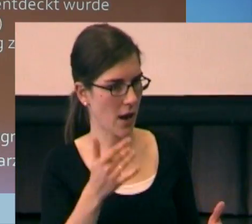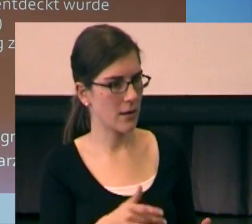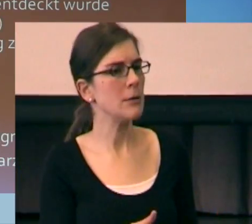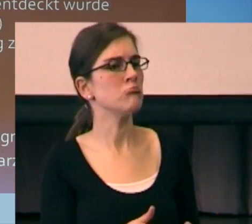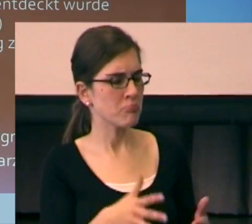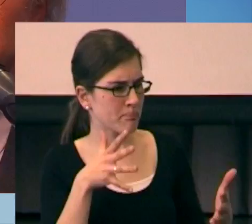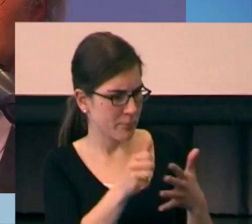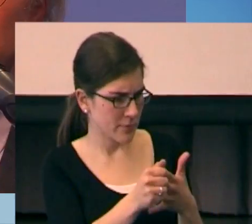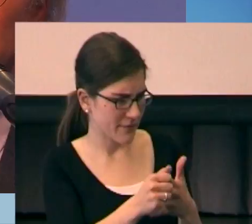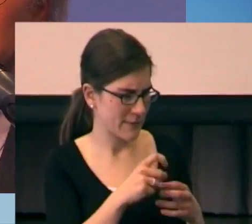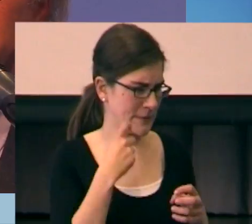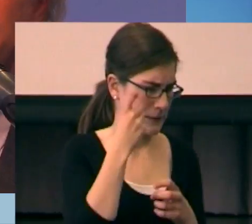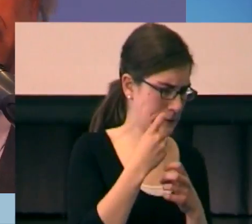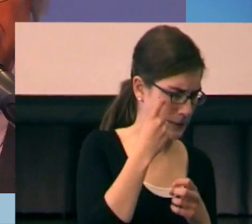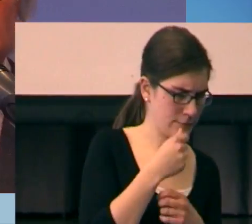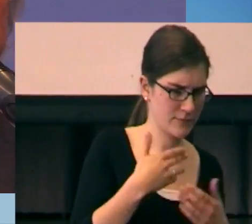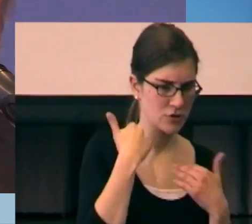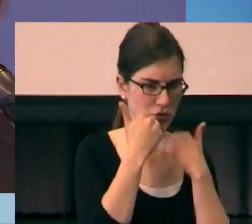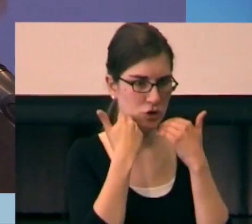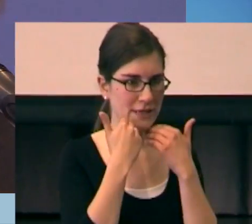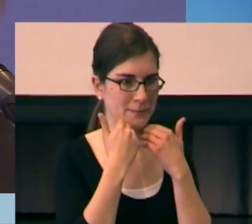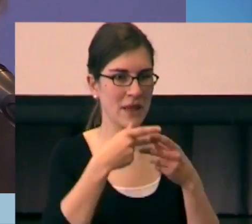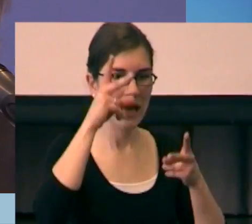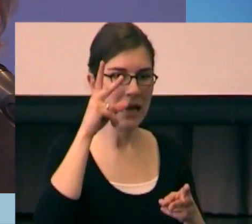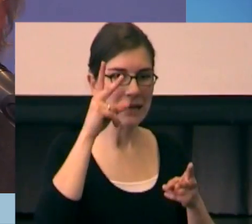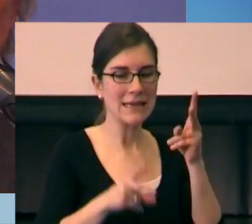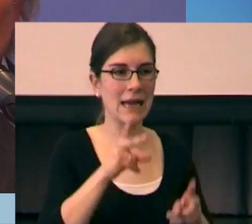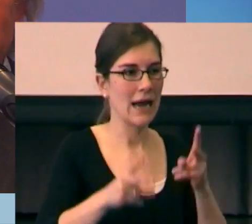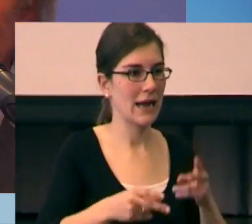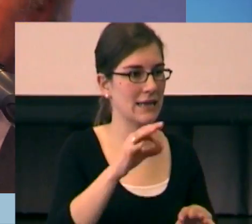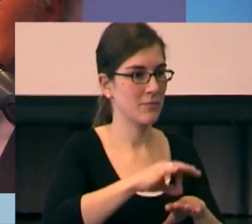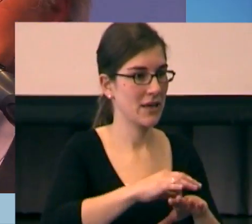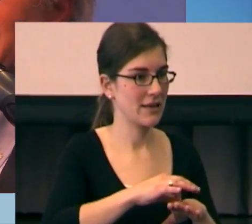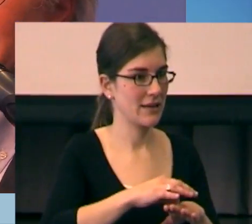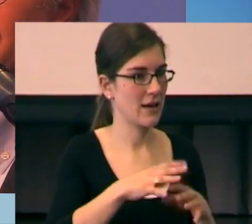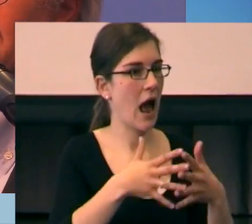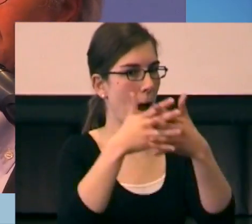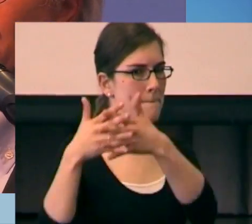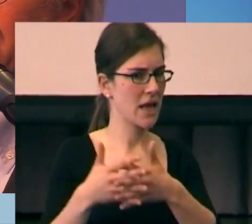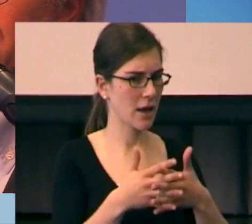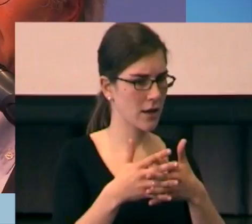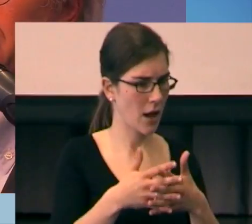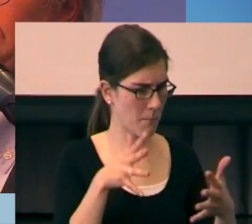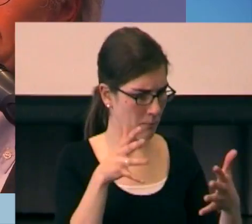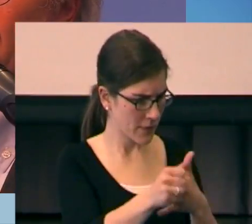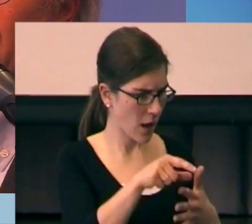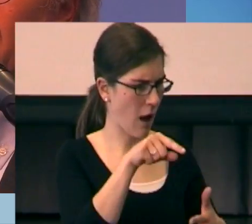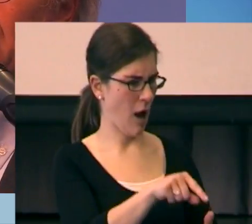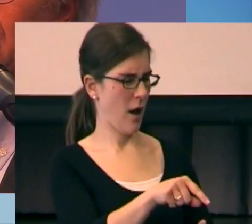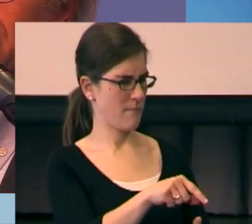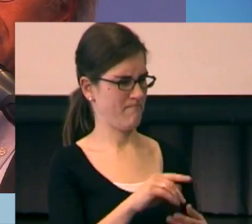merkwürdigen Geschichte. Es ist von Gerichtsmedizinern in Kalifornien, in USA, nachgewiesen worden erstmals.